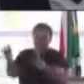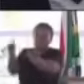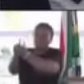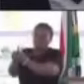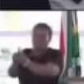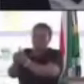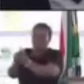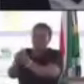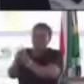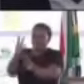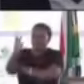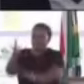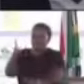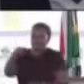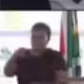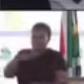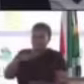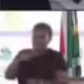ganyanan.